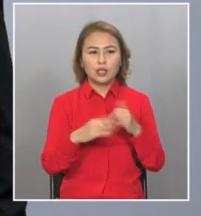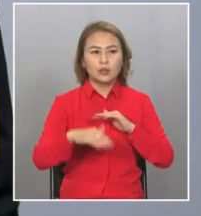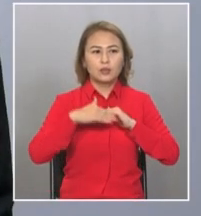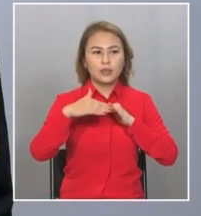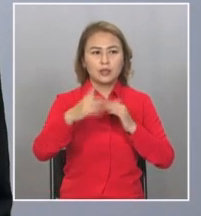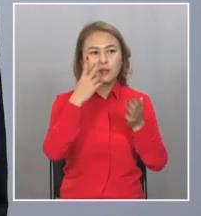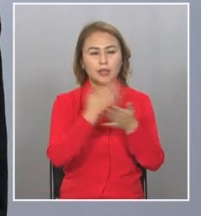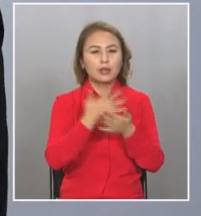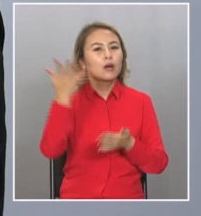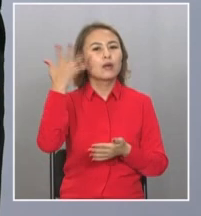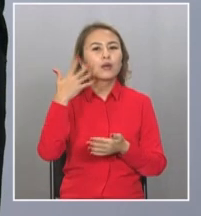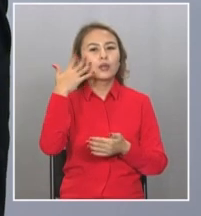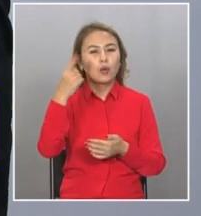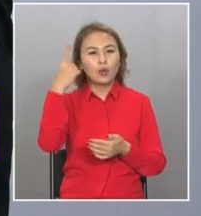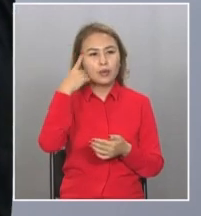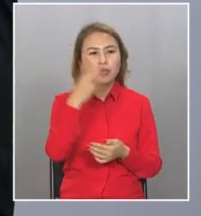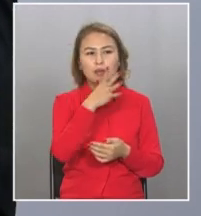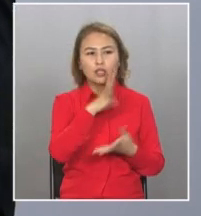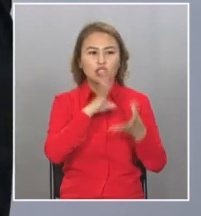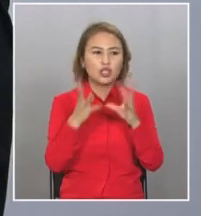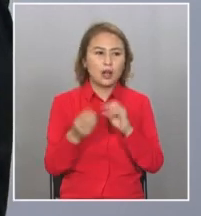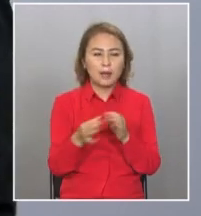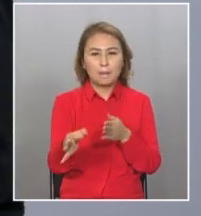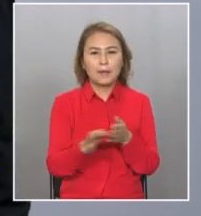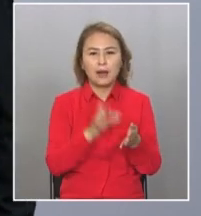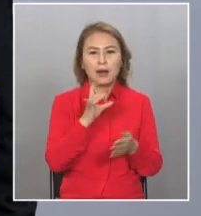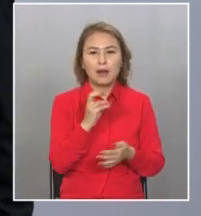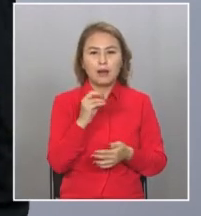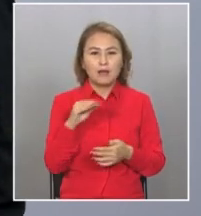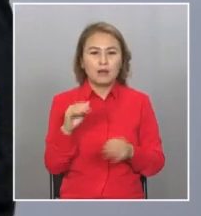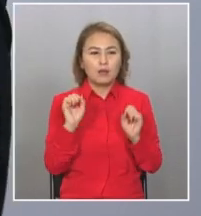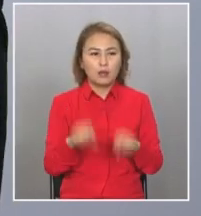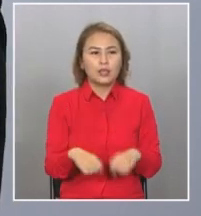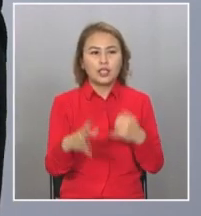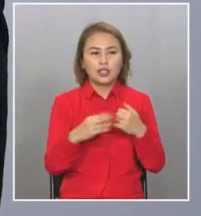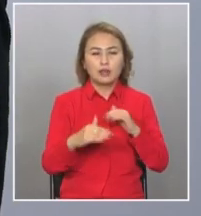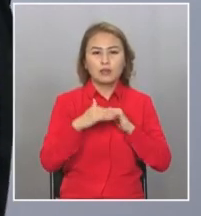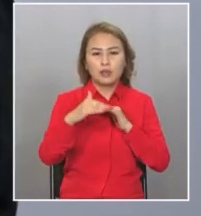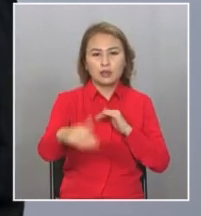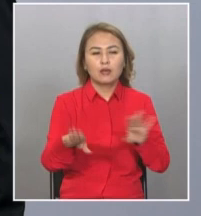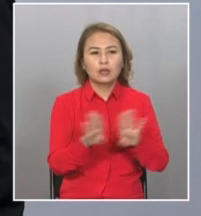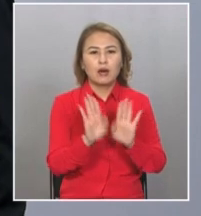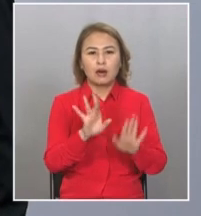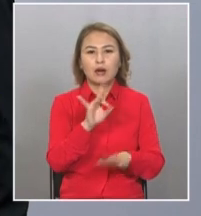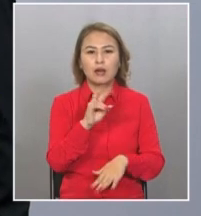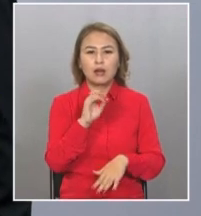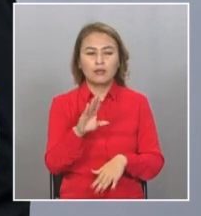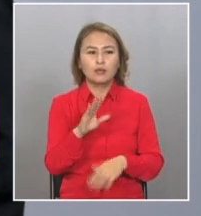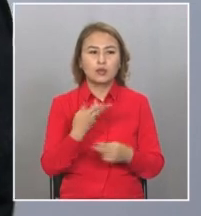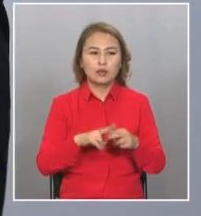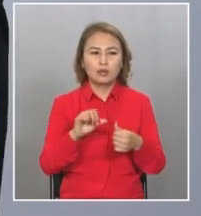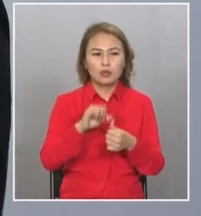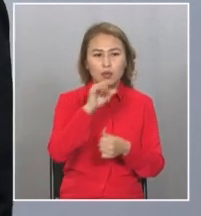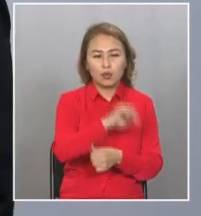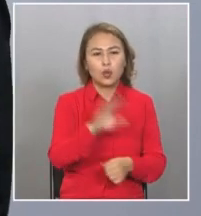беті деген кезде ойымызға жалпы бірден рельеф қана түсуі мүмкін. Жердің төсеніш беті тек қана рельефтен тұрмайды. Сонымен